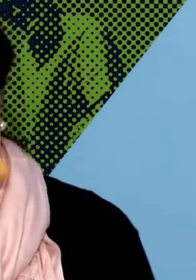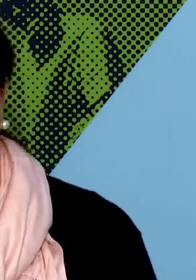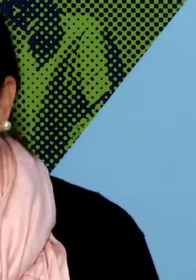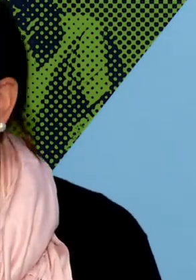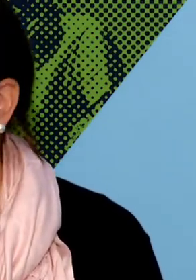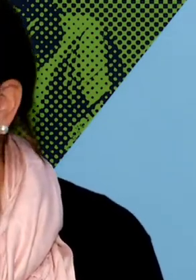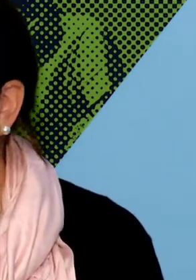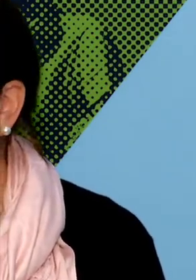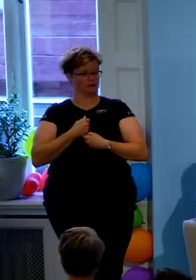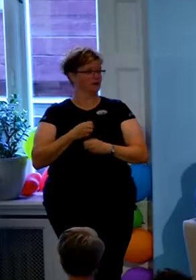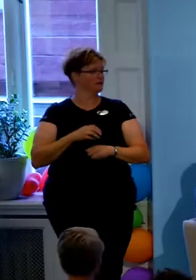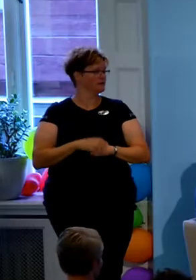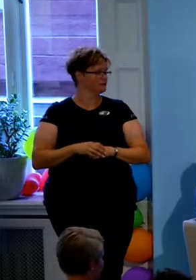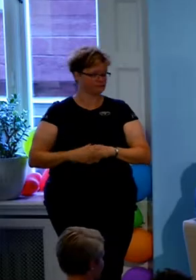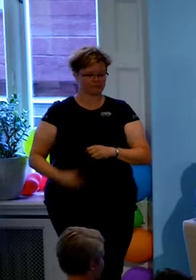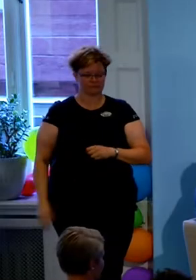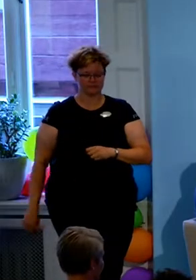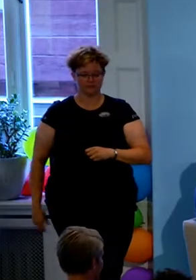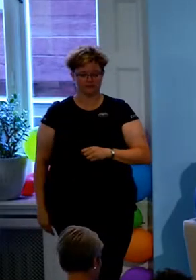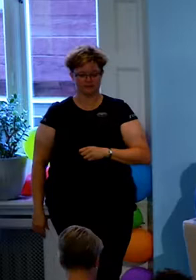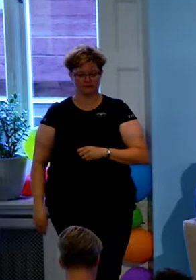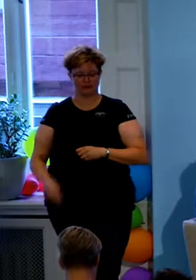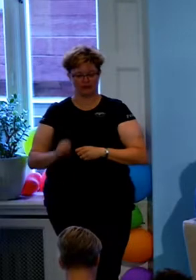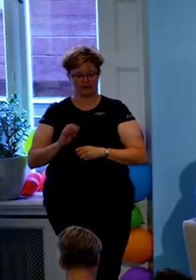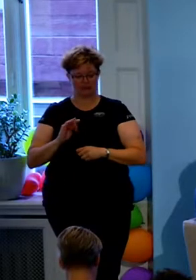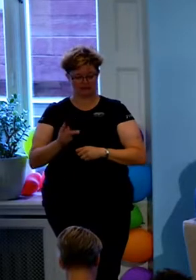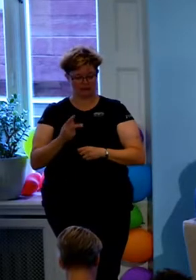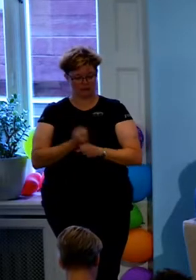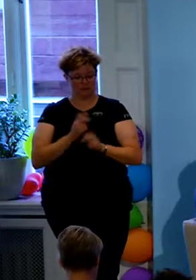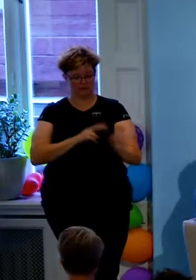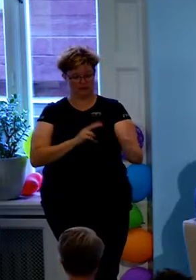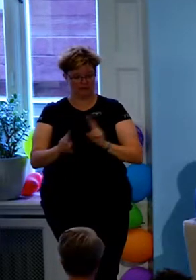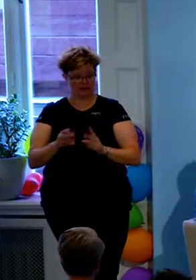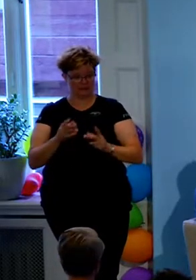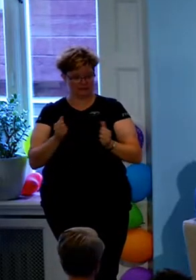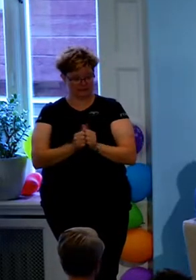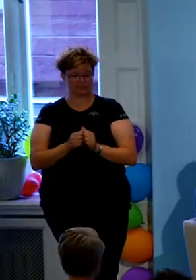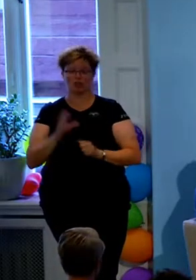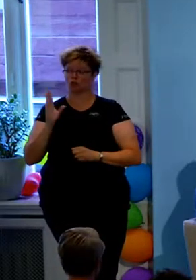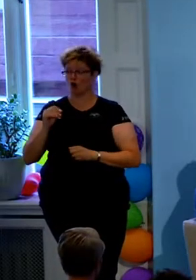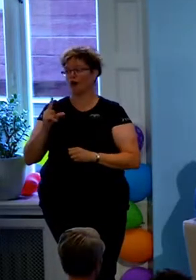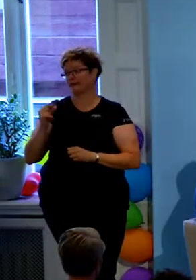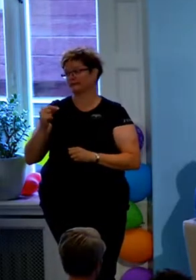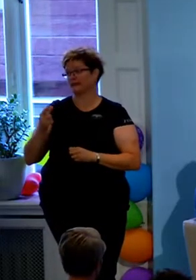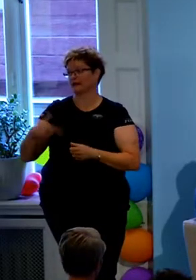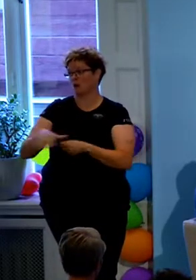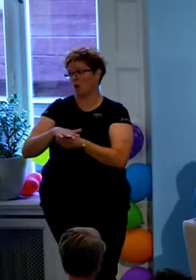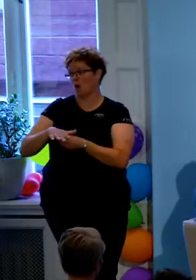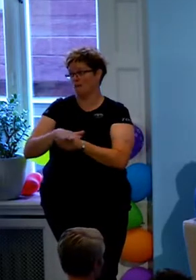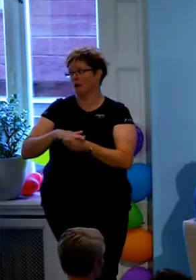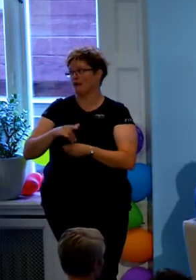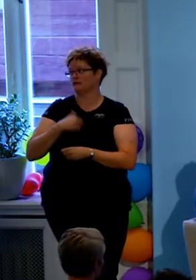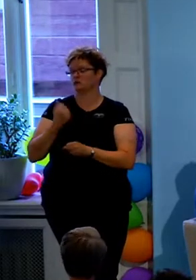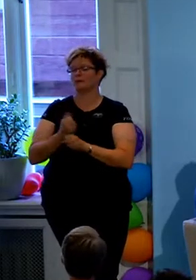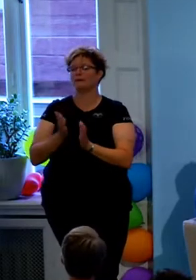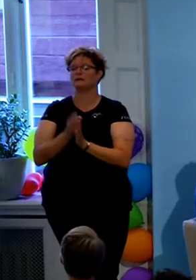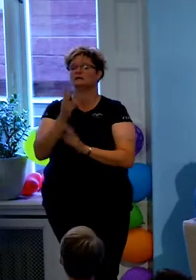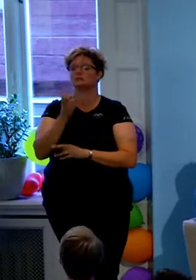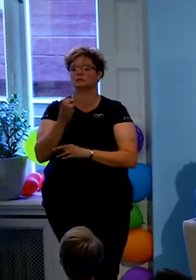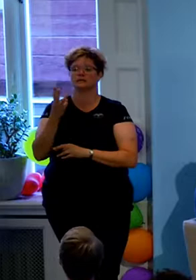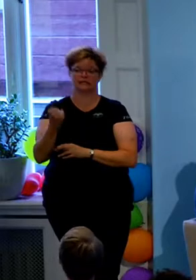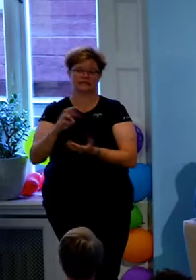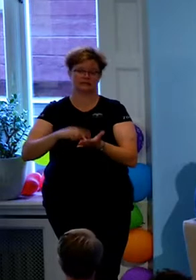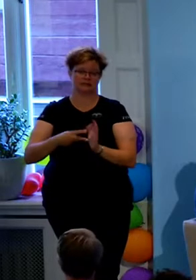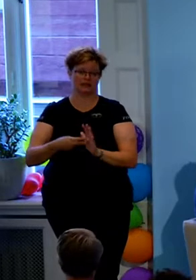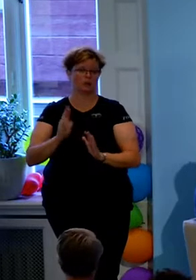dem. Ja, Arne, jobbar ni på samma sätt? Ja, alltså digitaliseringsområdet är ju, för det första, så vi håller på med vår 2030-strategi nu, så det är